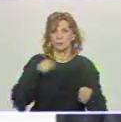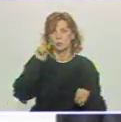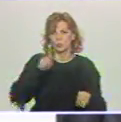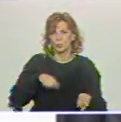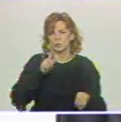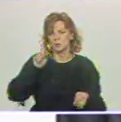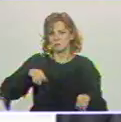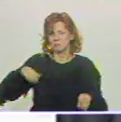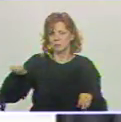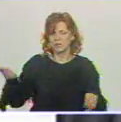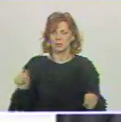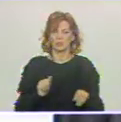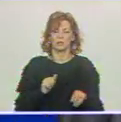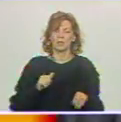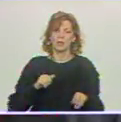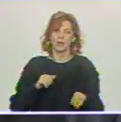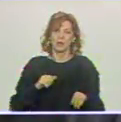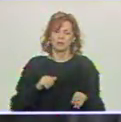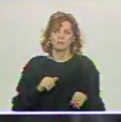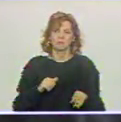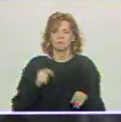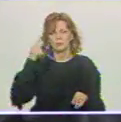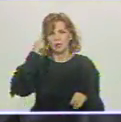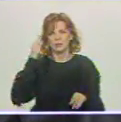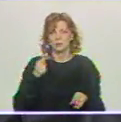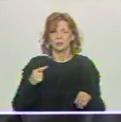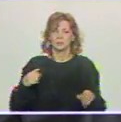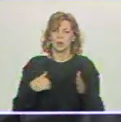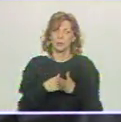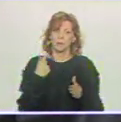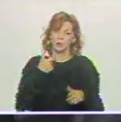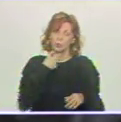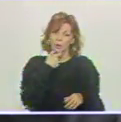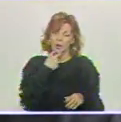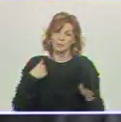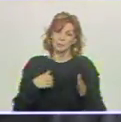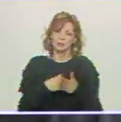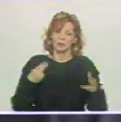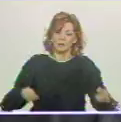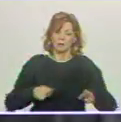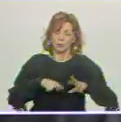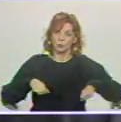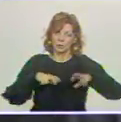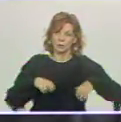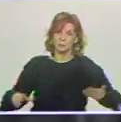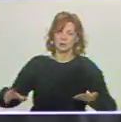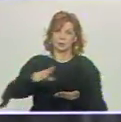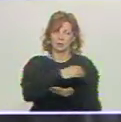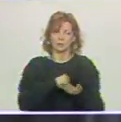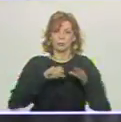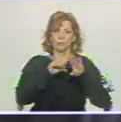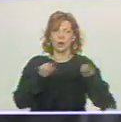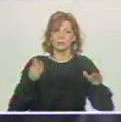documentarea. Sunt articole care durează chiar mai bine de un an de zile de când ne documentăm la ele. Strângem foarte multe documente,